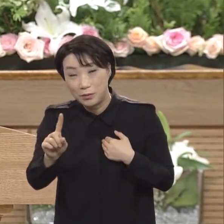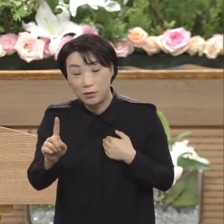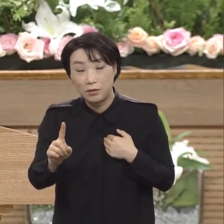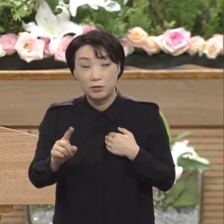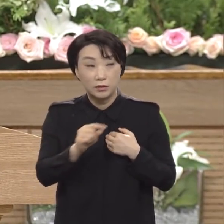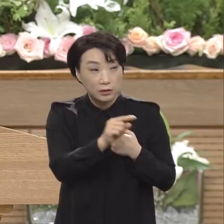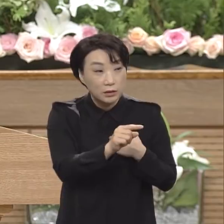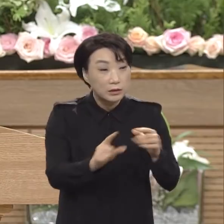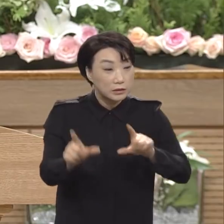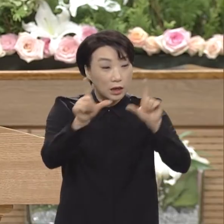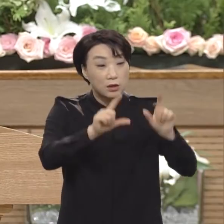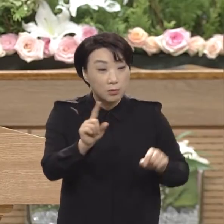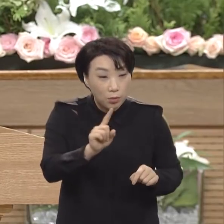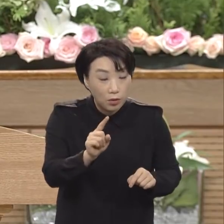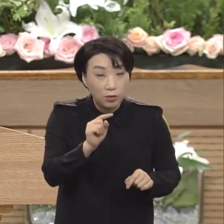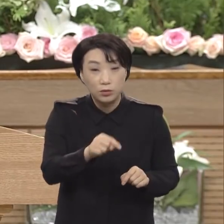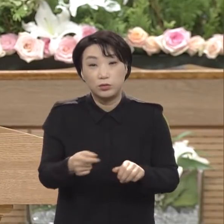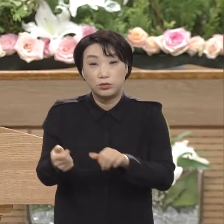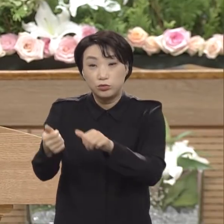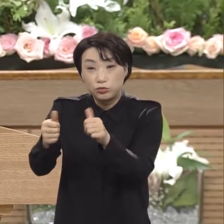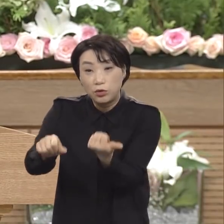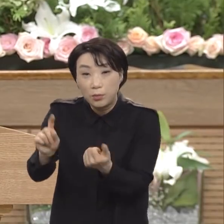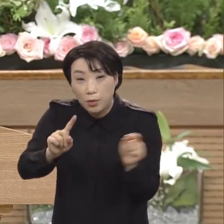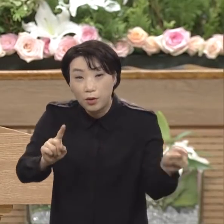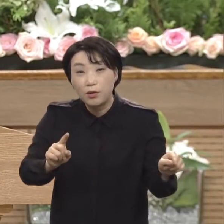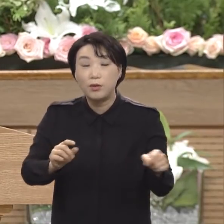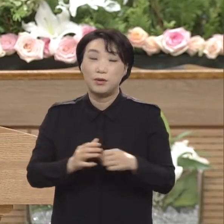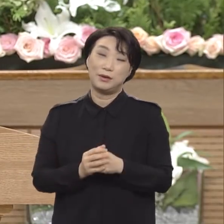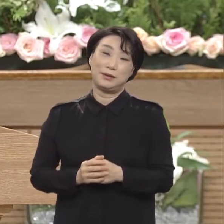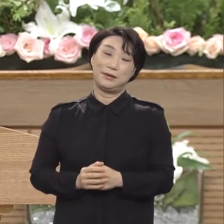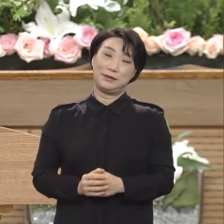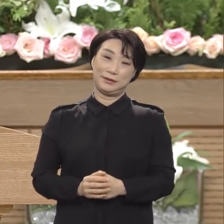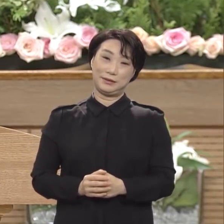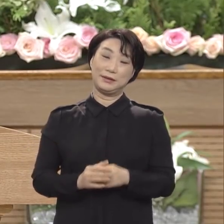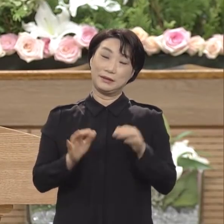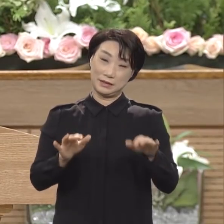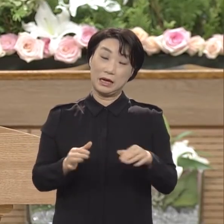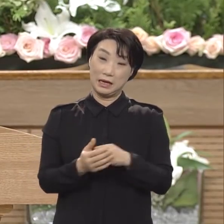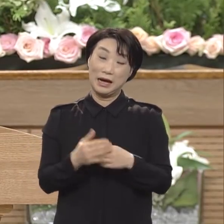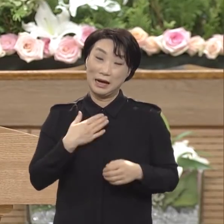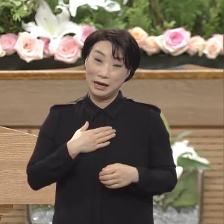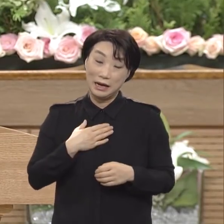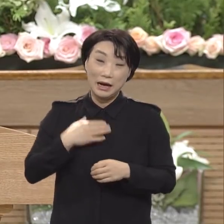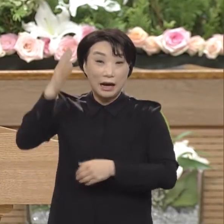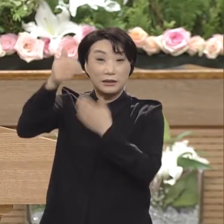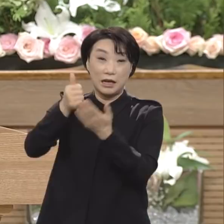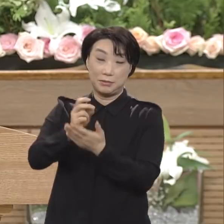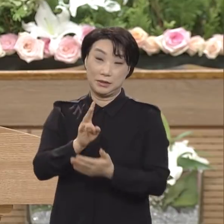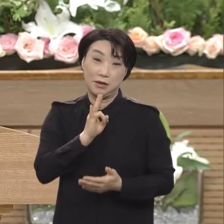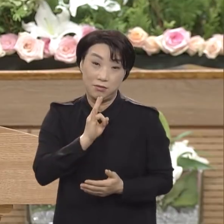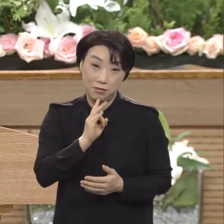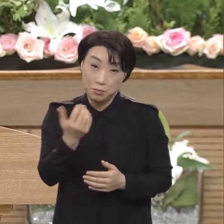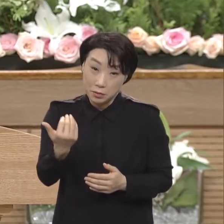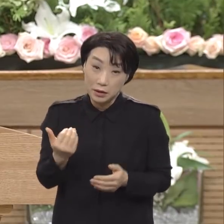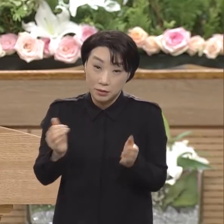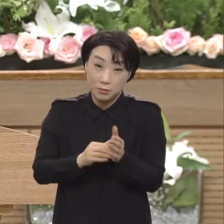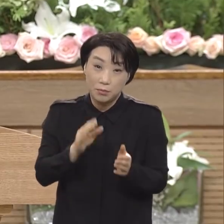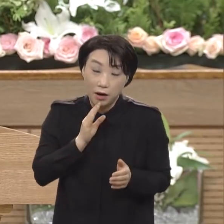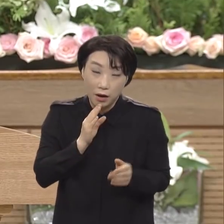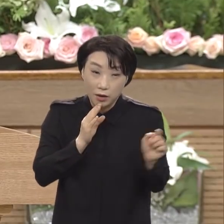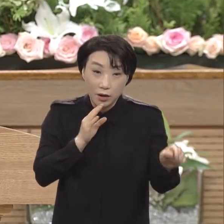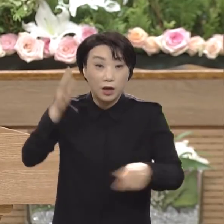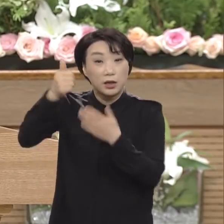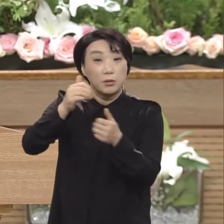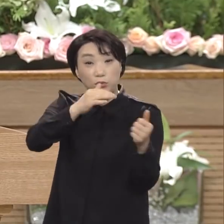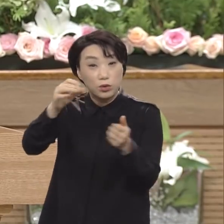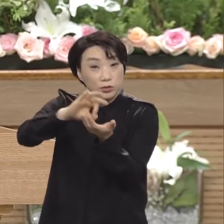어떻게 살다 어떻게 죽을 것인가를 미리 하나님이 예언하셨기에 쓰실